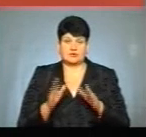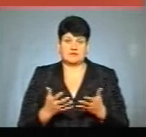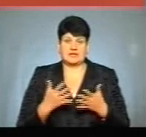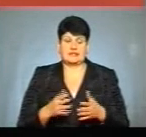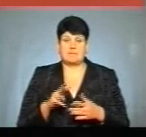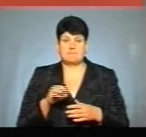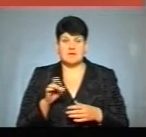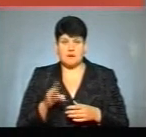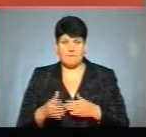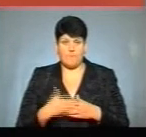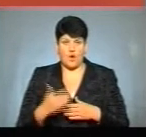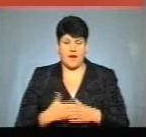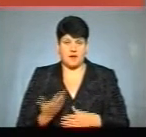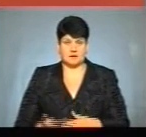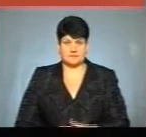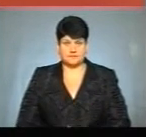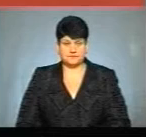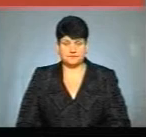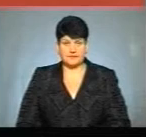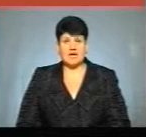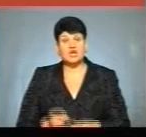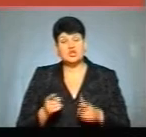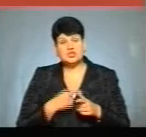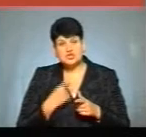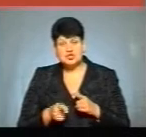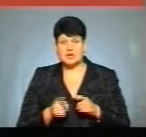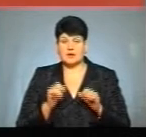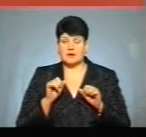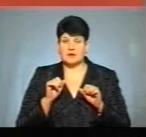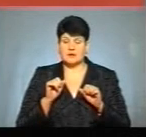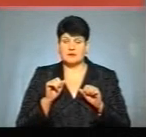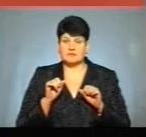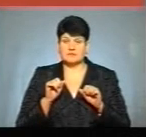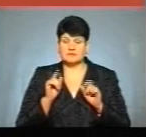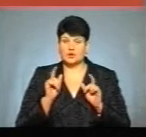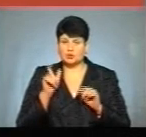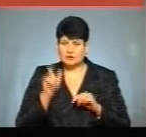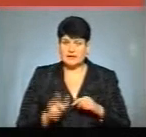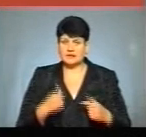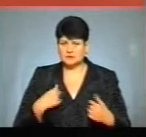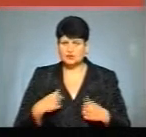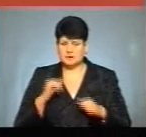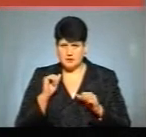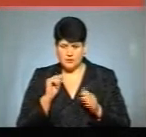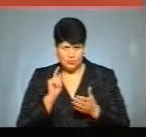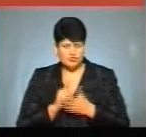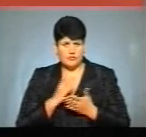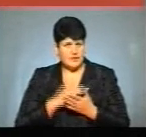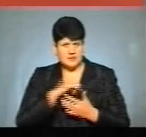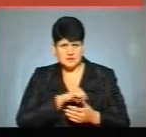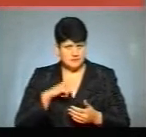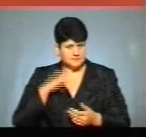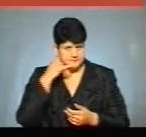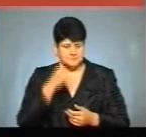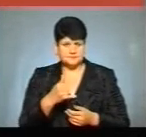за вчинення факту домашнього насильства. Чи обов'язково саме потерпіла має звернутися, тобто людина, щодо якої вчиняють